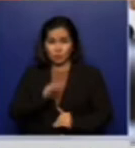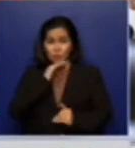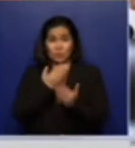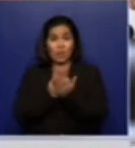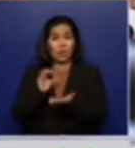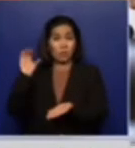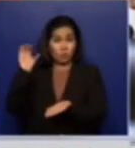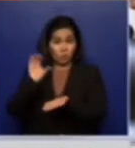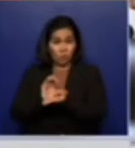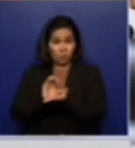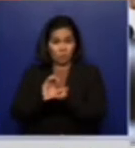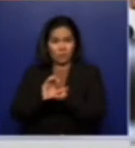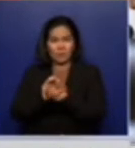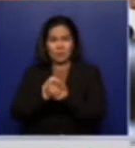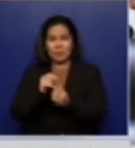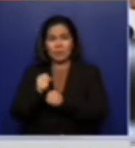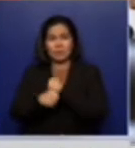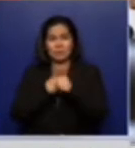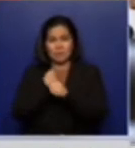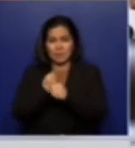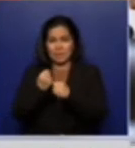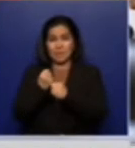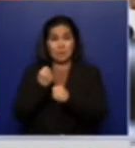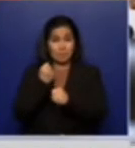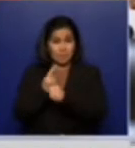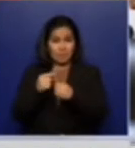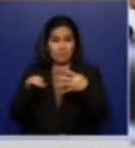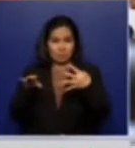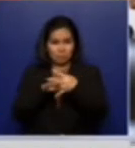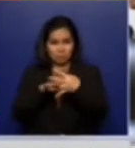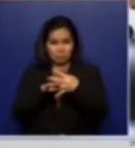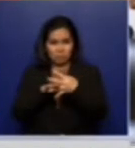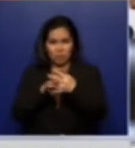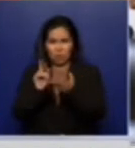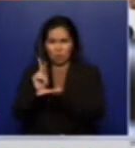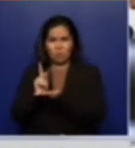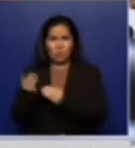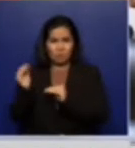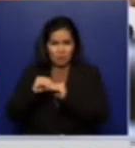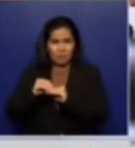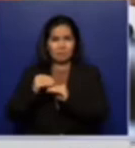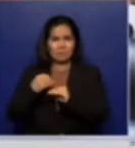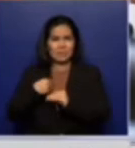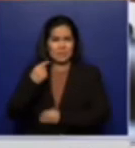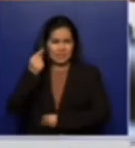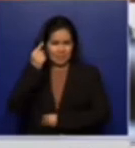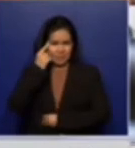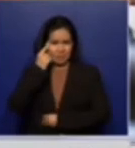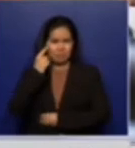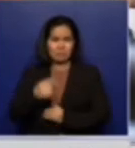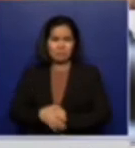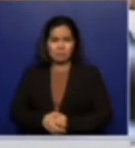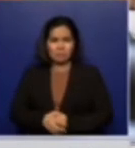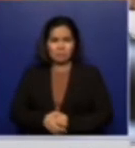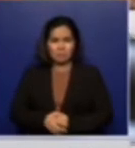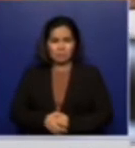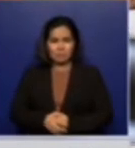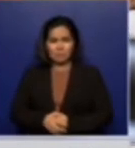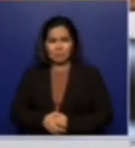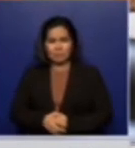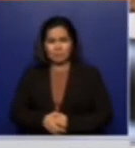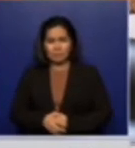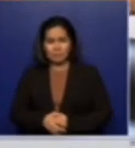ไปถึงกลางปีเอาแล้วเดี๋ยวกู้เพิ่มผมคาดการไว้อย่างนั้นเพราะอย่างน้อย